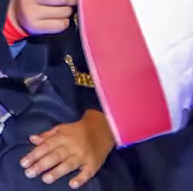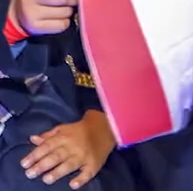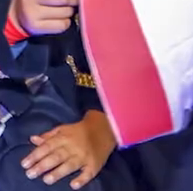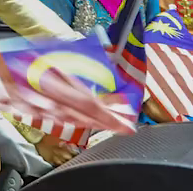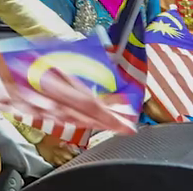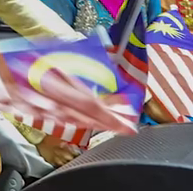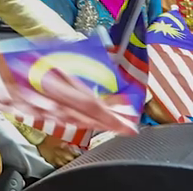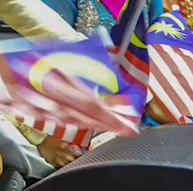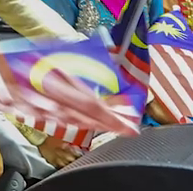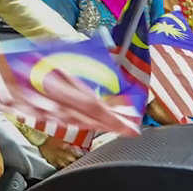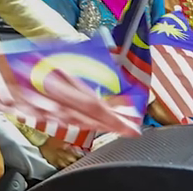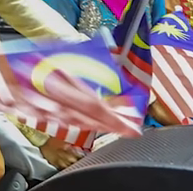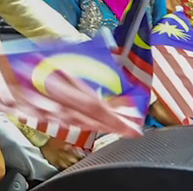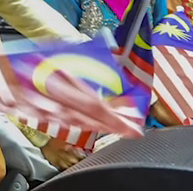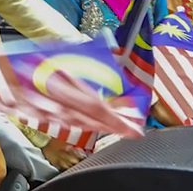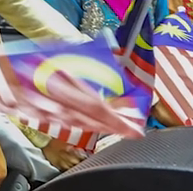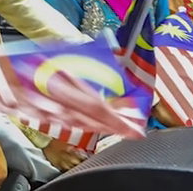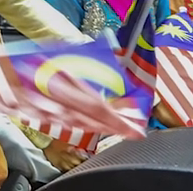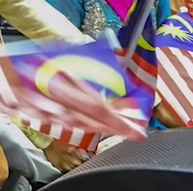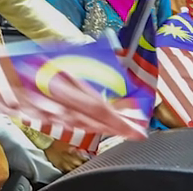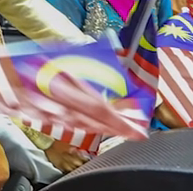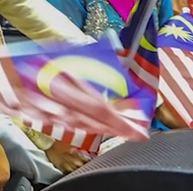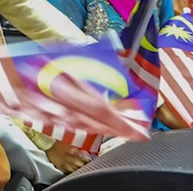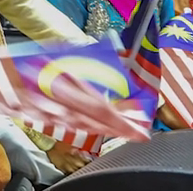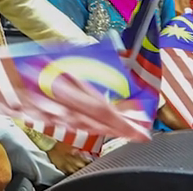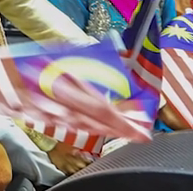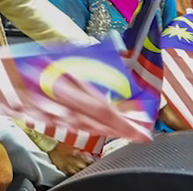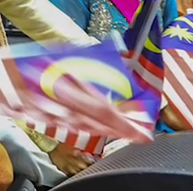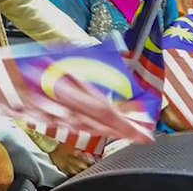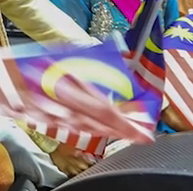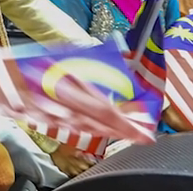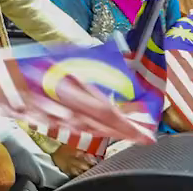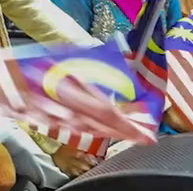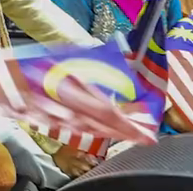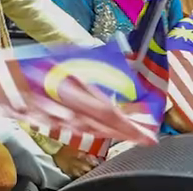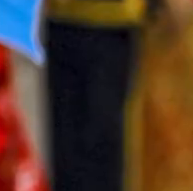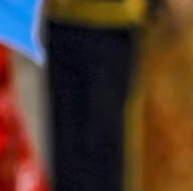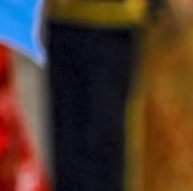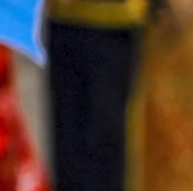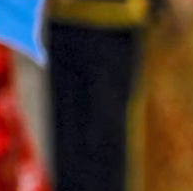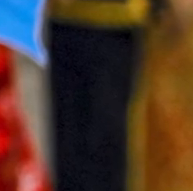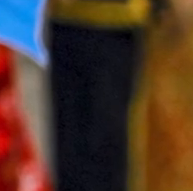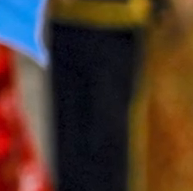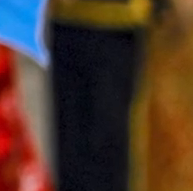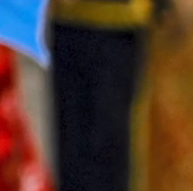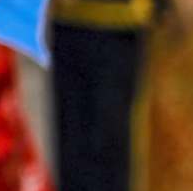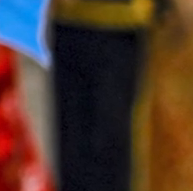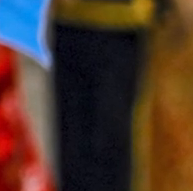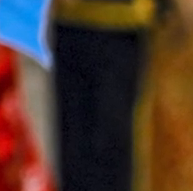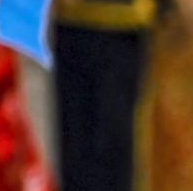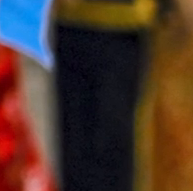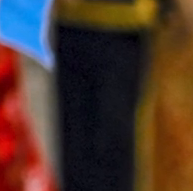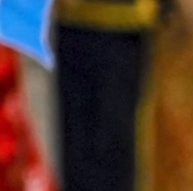berganjak dari mempertahankan kedudukan Sabah dari mana-mana pH yang coba mencemar kedaulatan itu negeri Sabah adalah